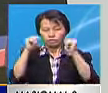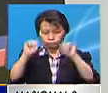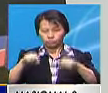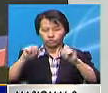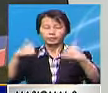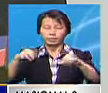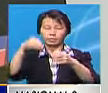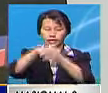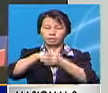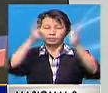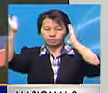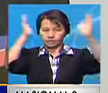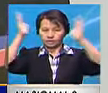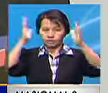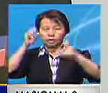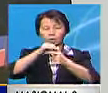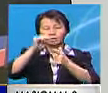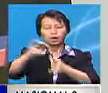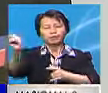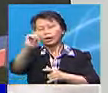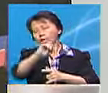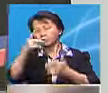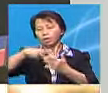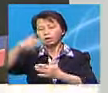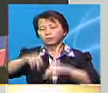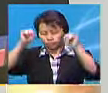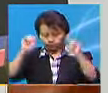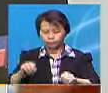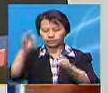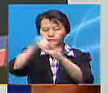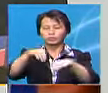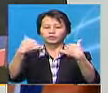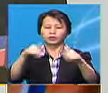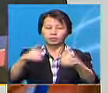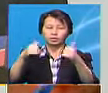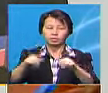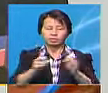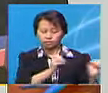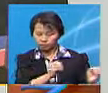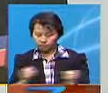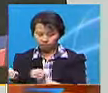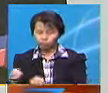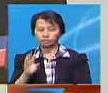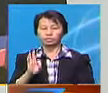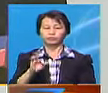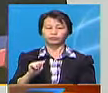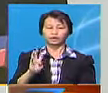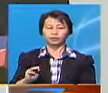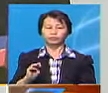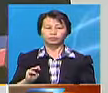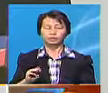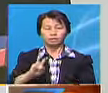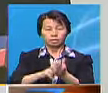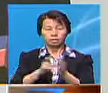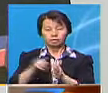ataupun di peringkat mana-mana program ataupun aktiviti bola sepak yang dianjurkan oleh FAM.